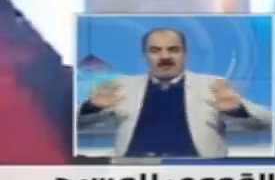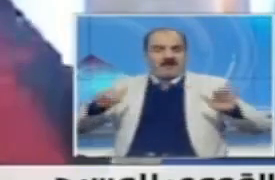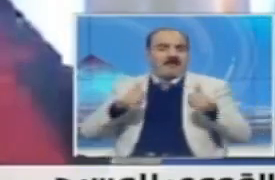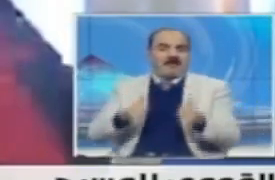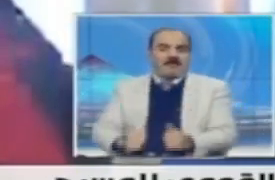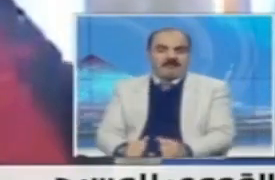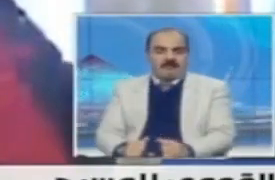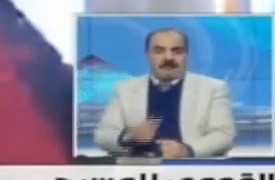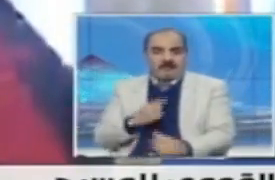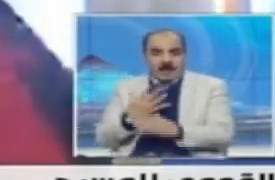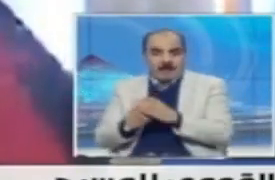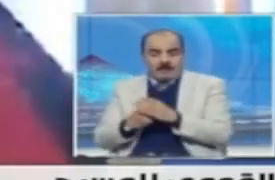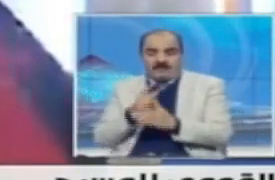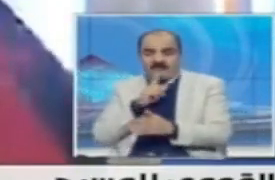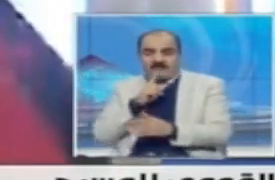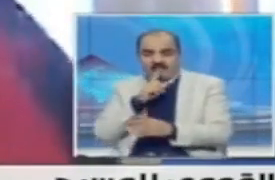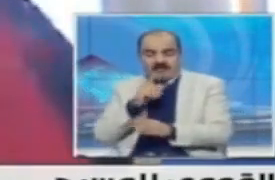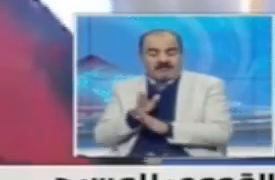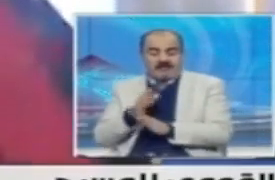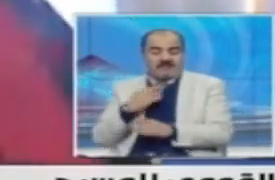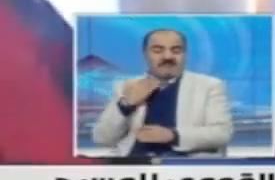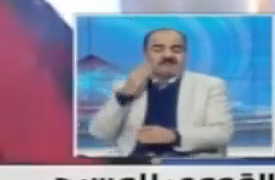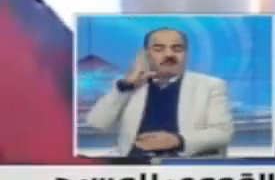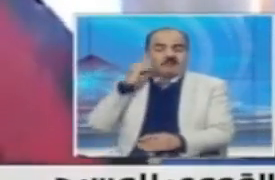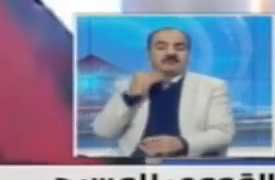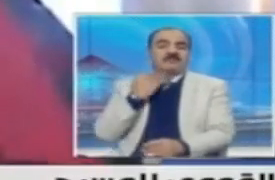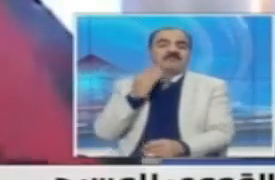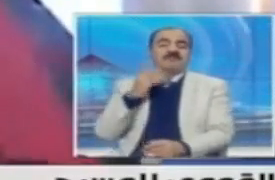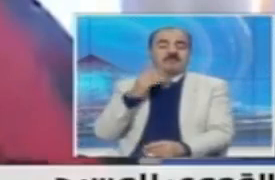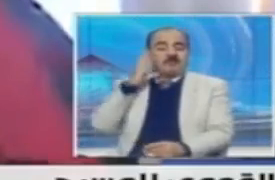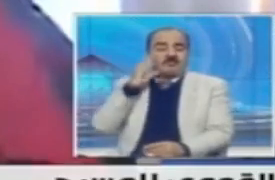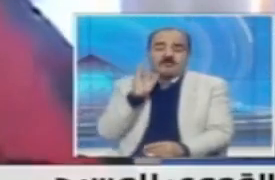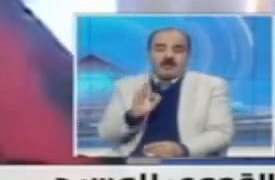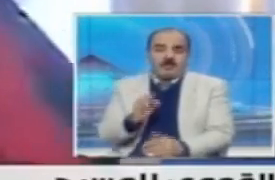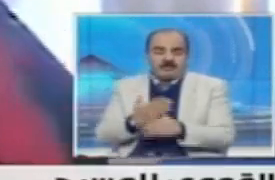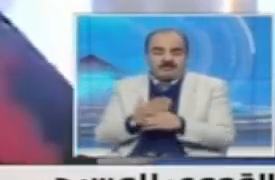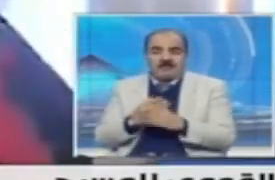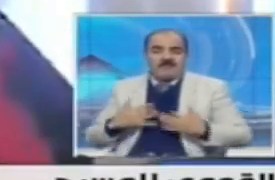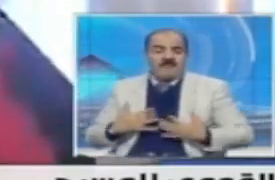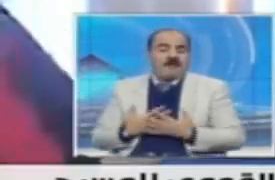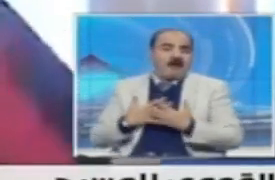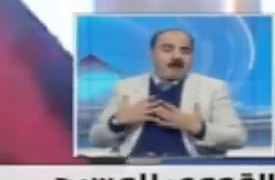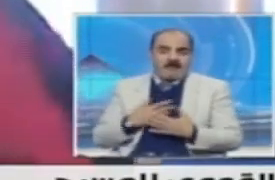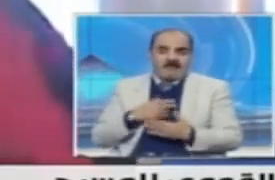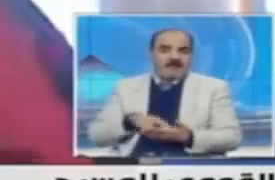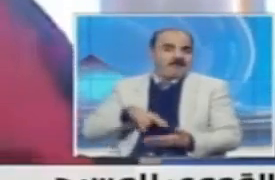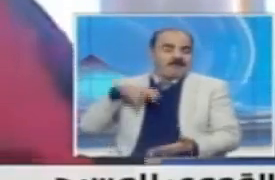احنا كأولادهم فخورين ومبسوطين وطايرين في السماء، يعني